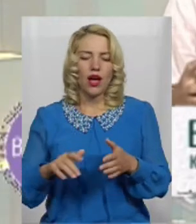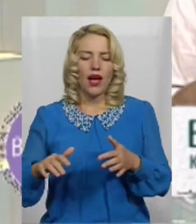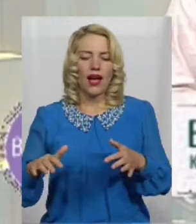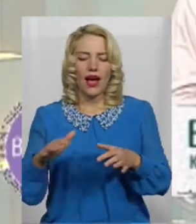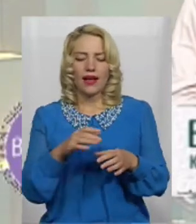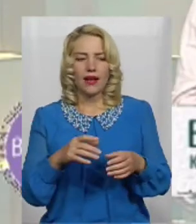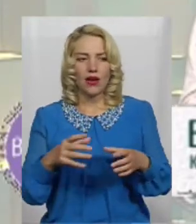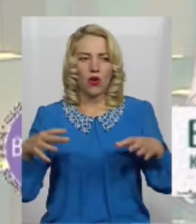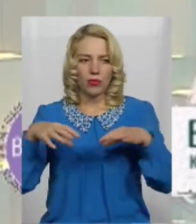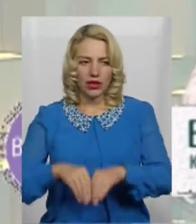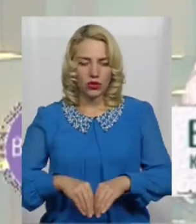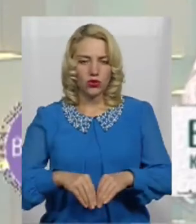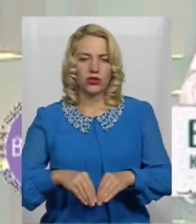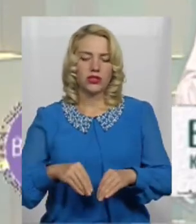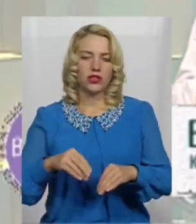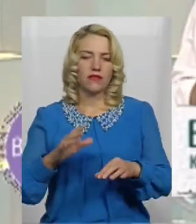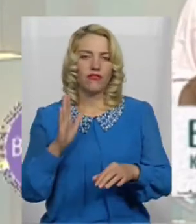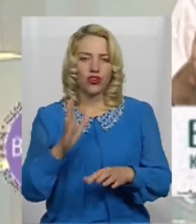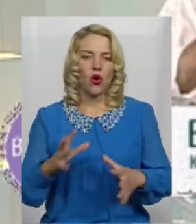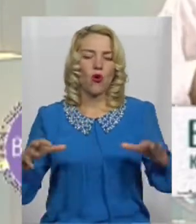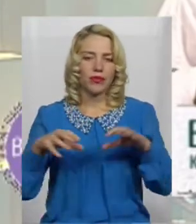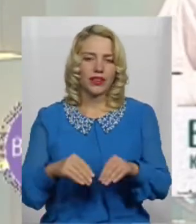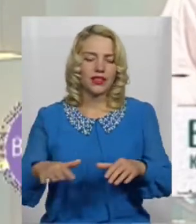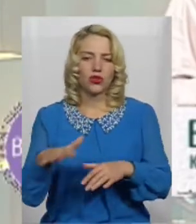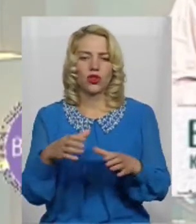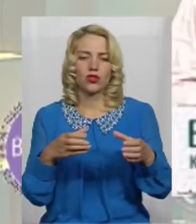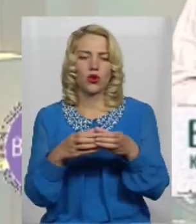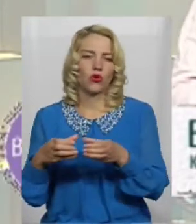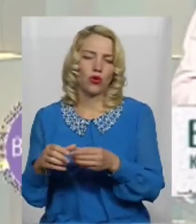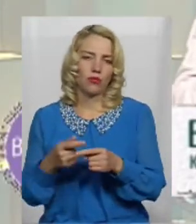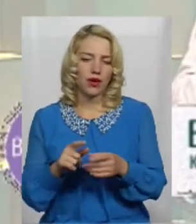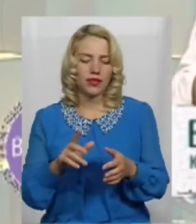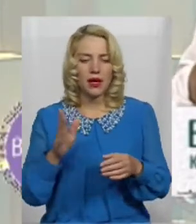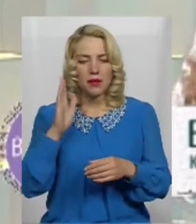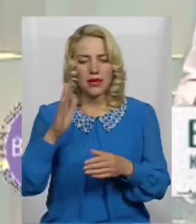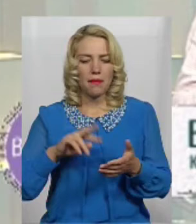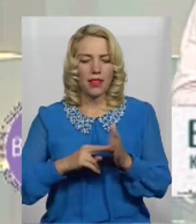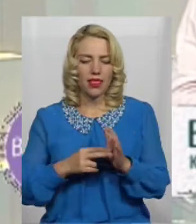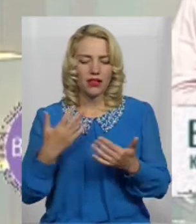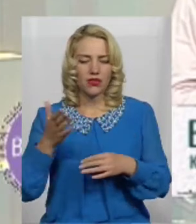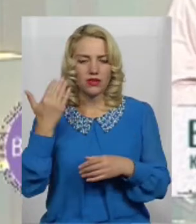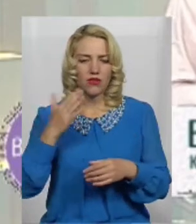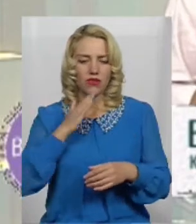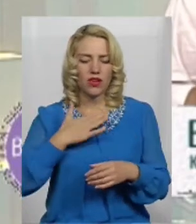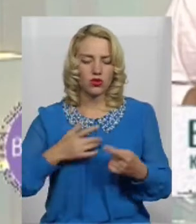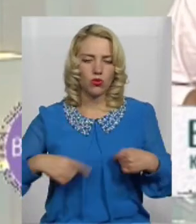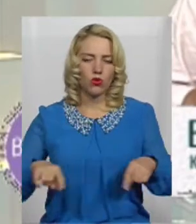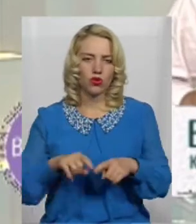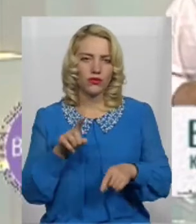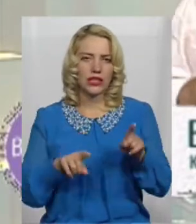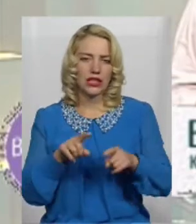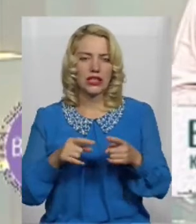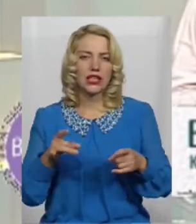в об'єднані територіальні громади. Власне, перспективні плани були затверджені вже давно, але от по нашому округу, саме в деяких